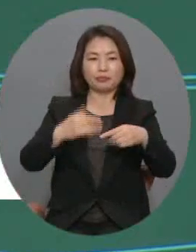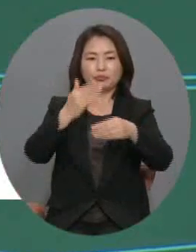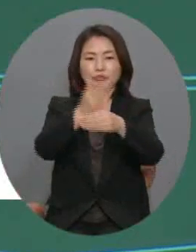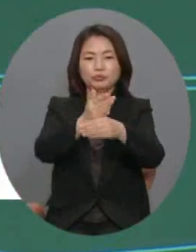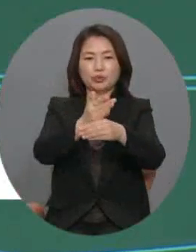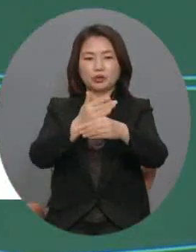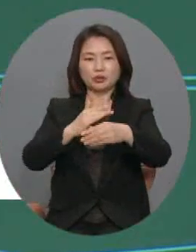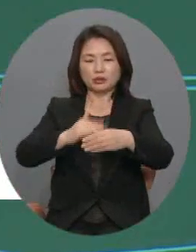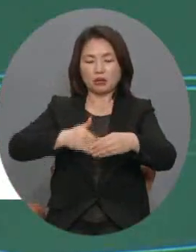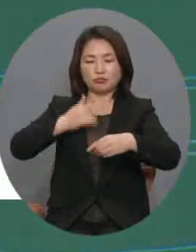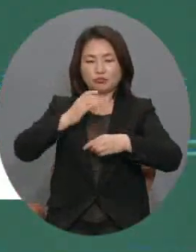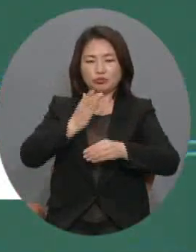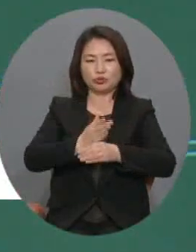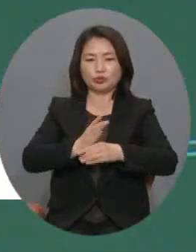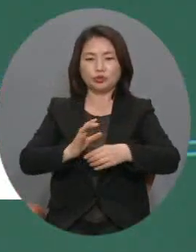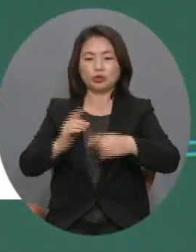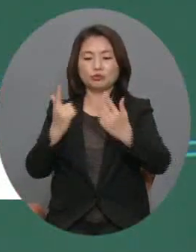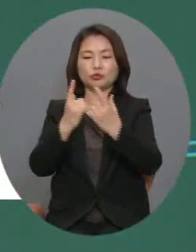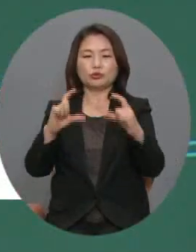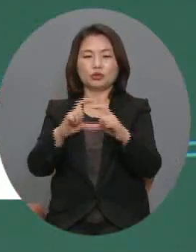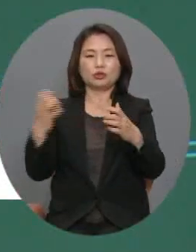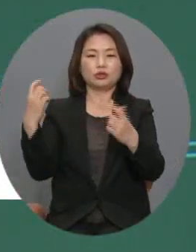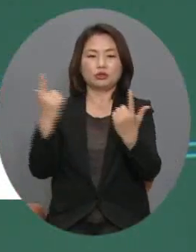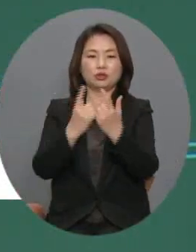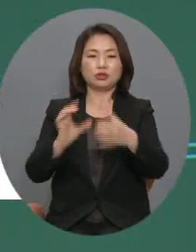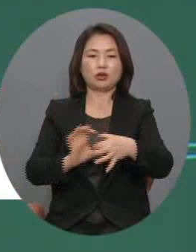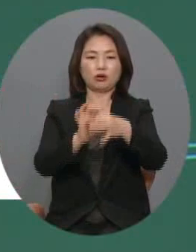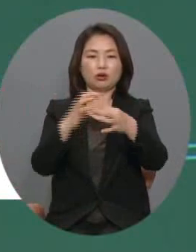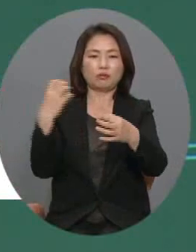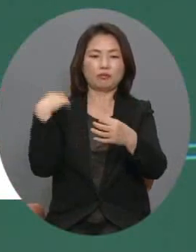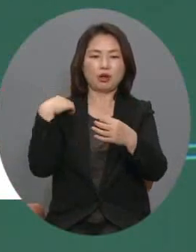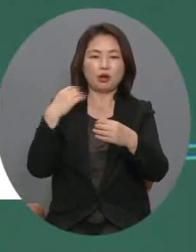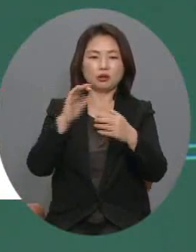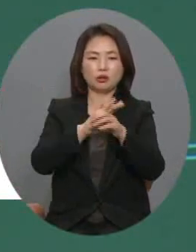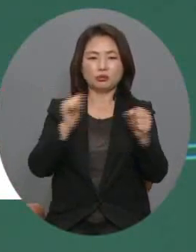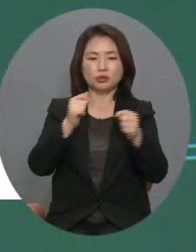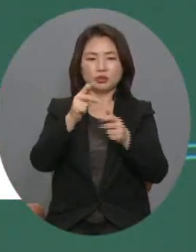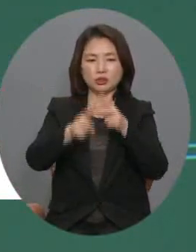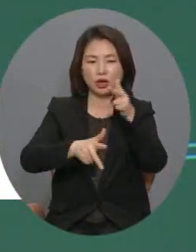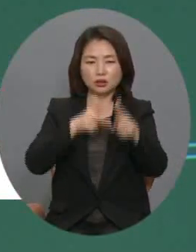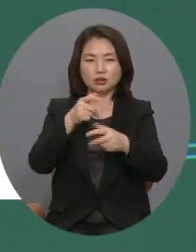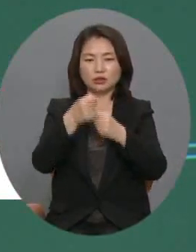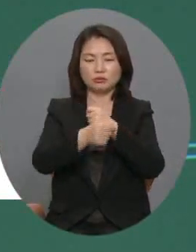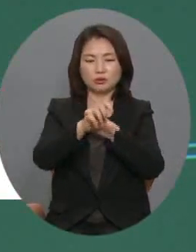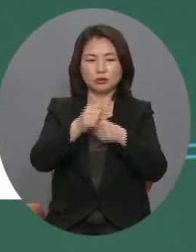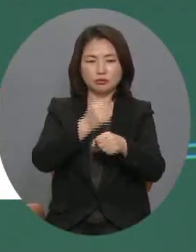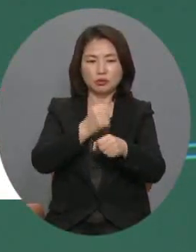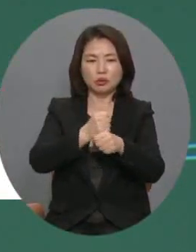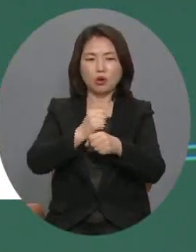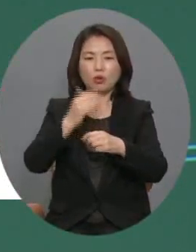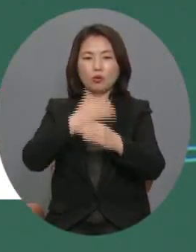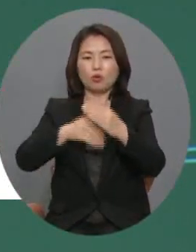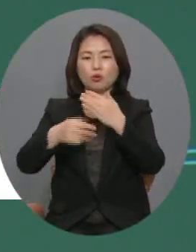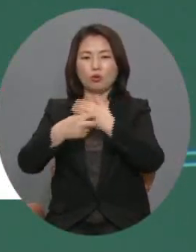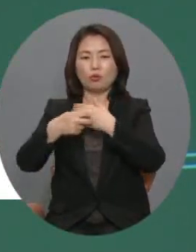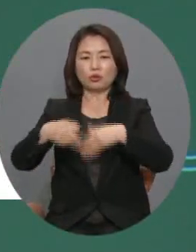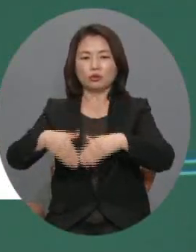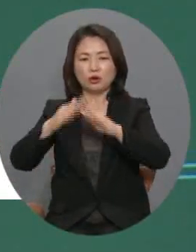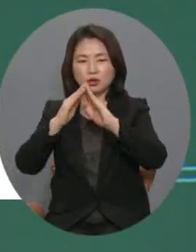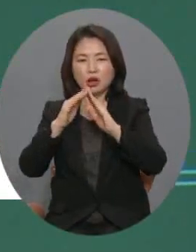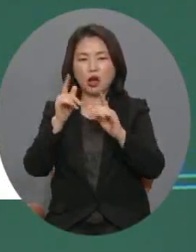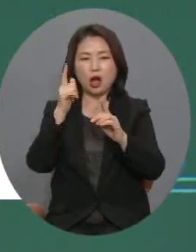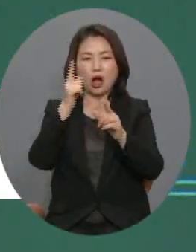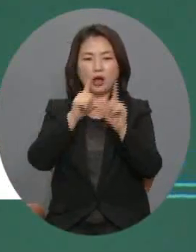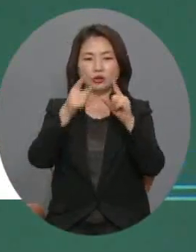연결자로서의 북부권이 역할을 할수 있다. 경북 산학 혁신 클러스 캠퍼스 조성이라든지 국립 공공보건 의료 대학 설립이라든지